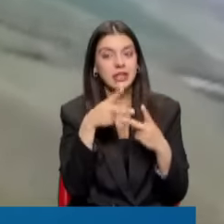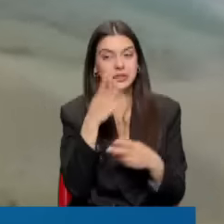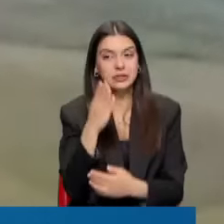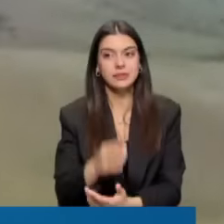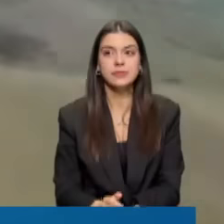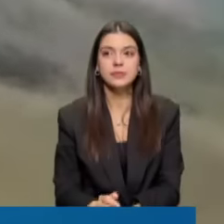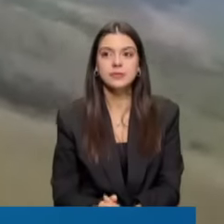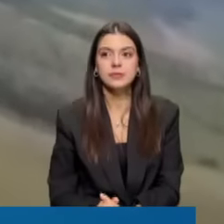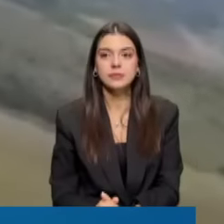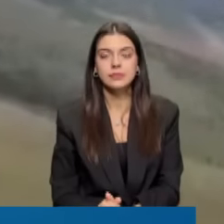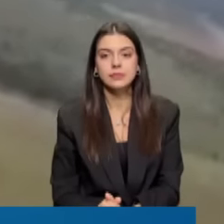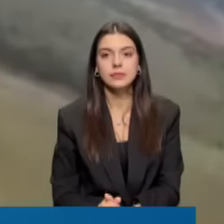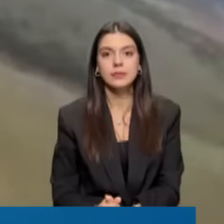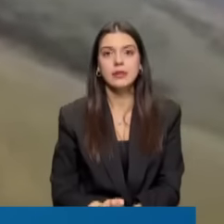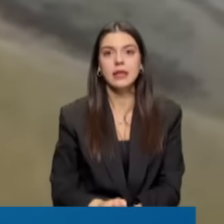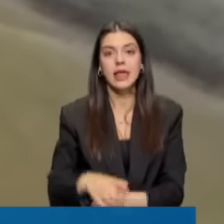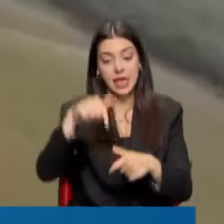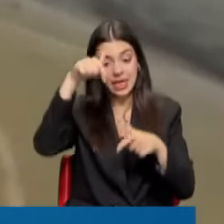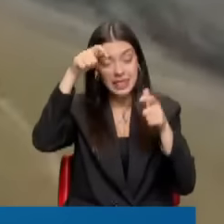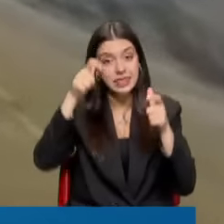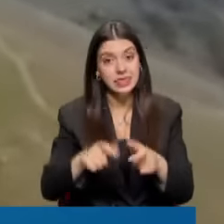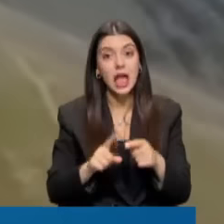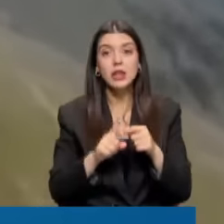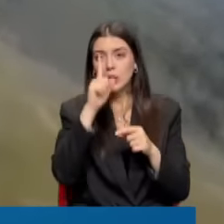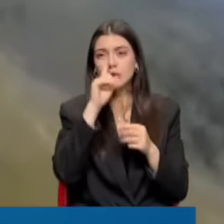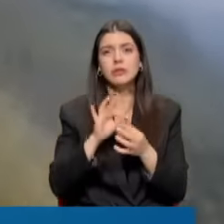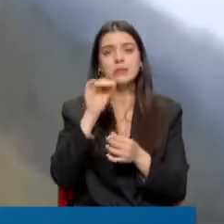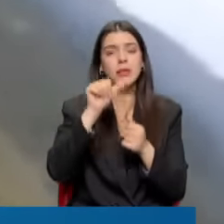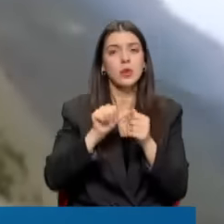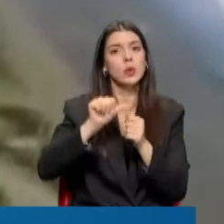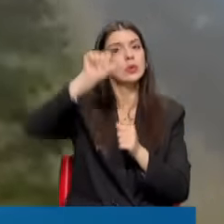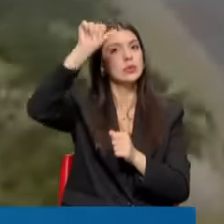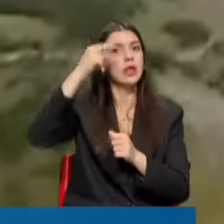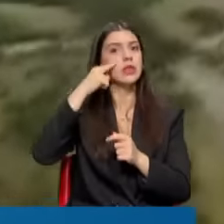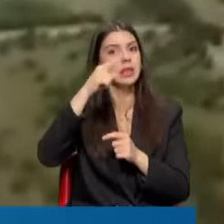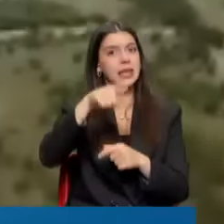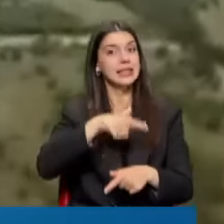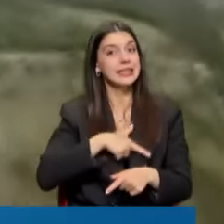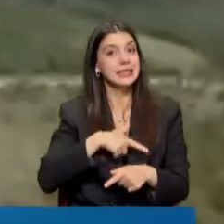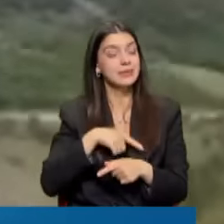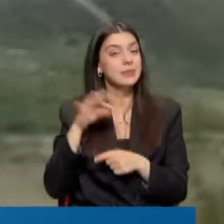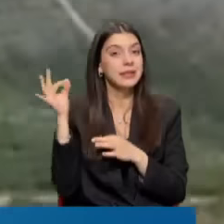çaldı yerden yüzlerce metre yükseklikte kemanla İzmir marşını